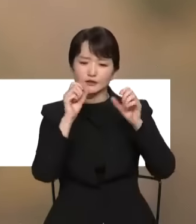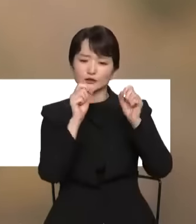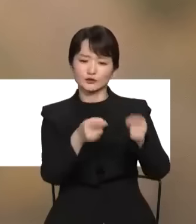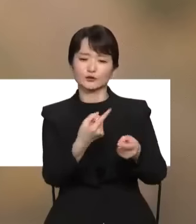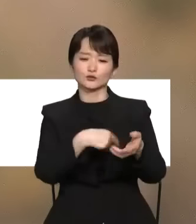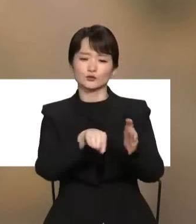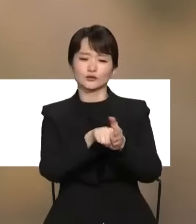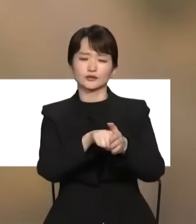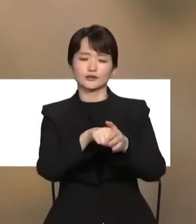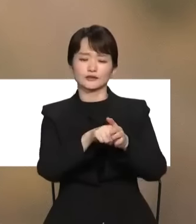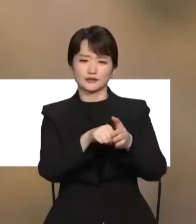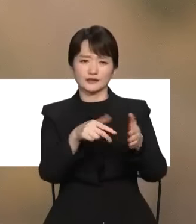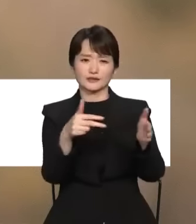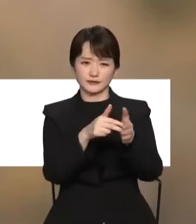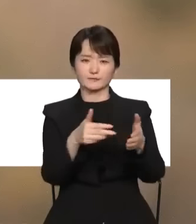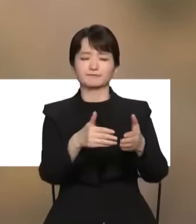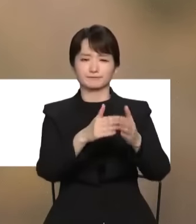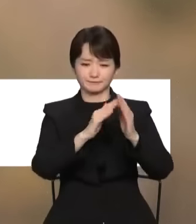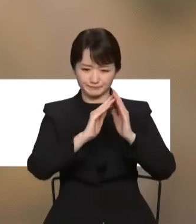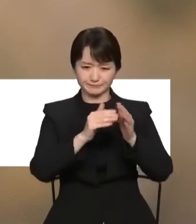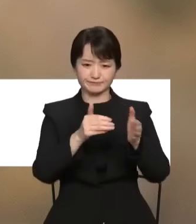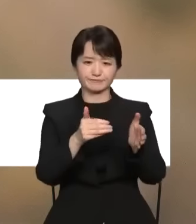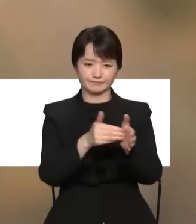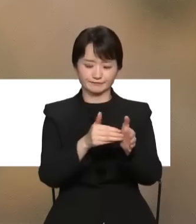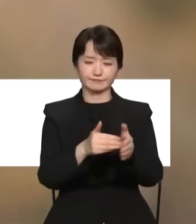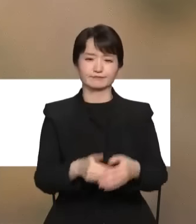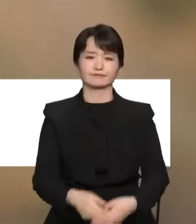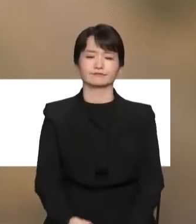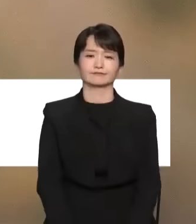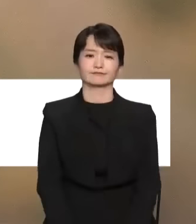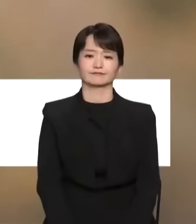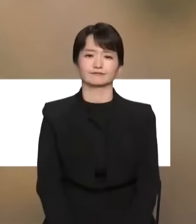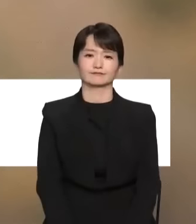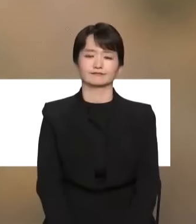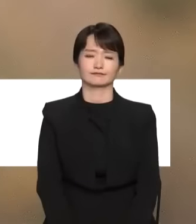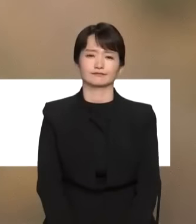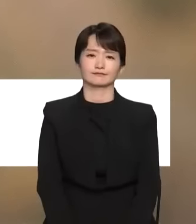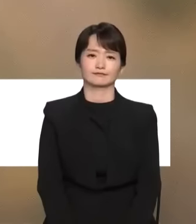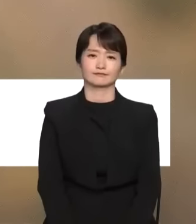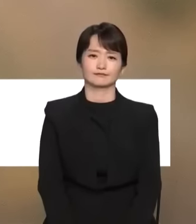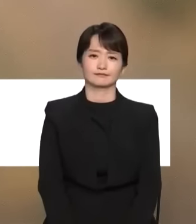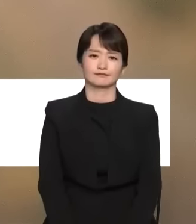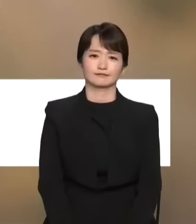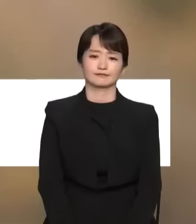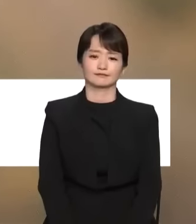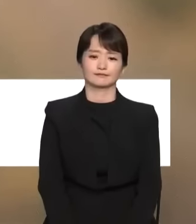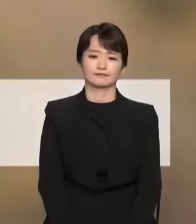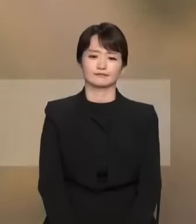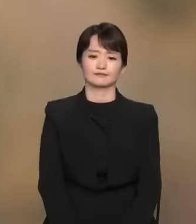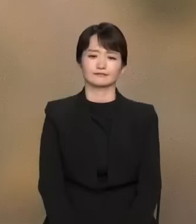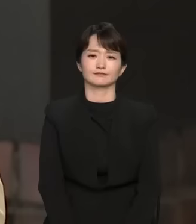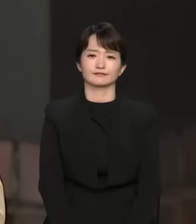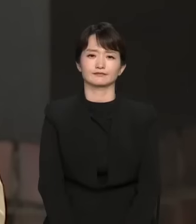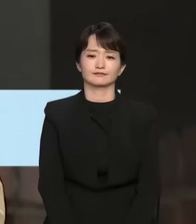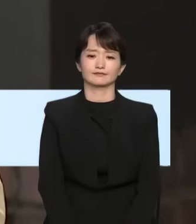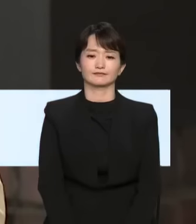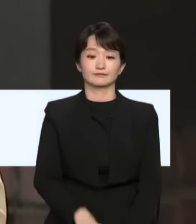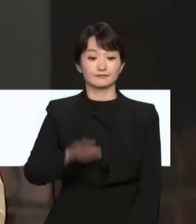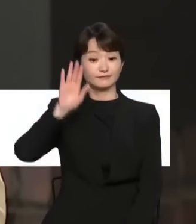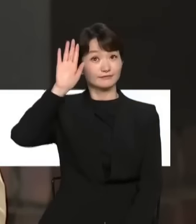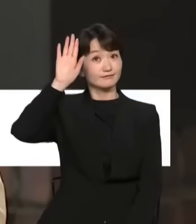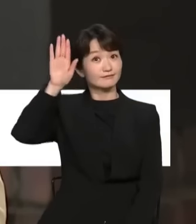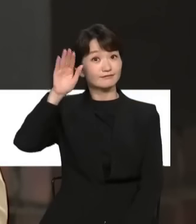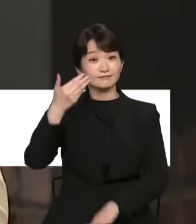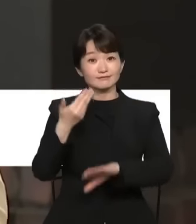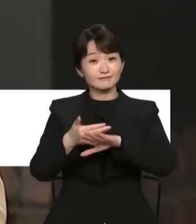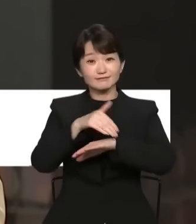giving opportunities to disabled and in this case sight impaired children. Mm. 앞으로 혹시 또